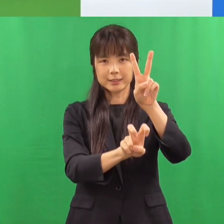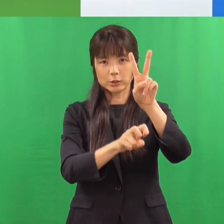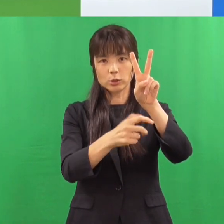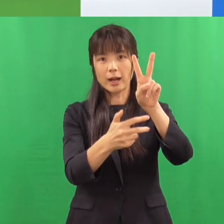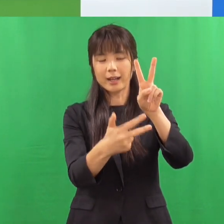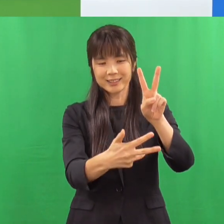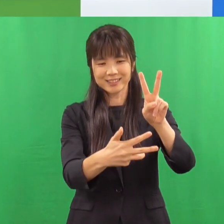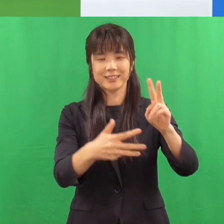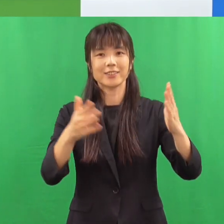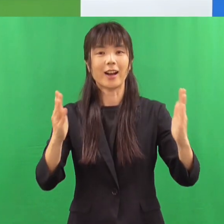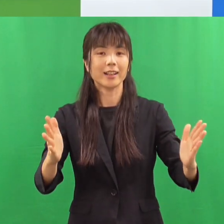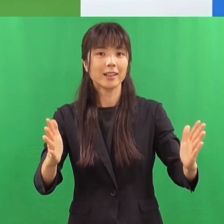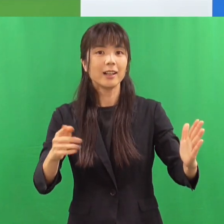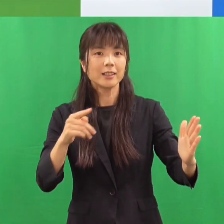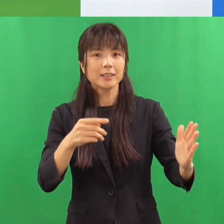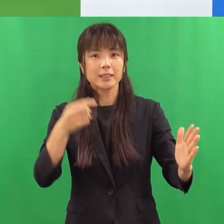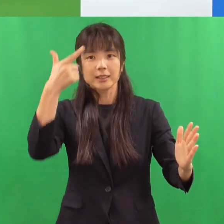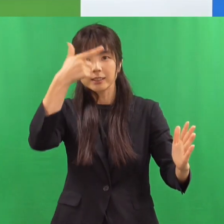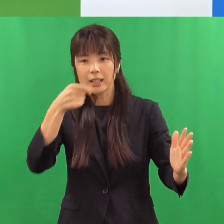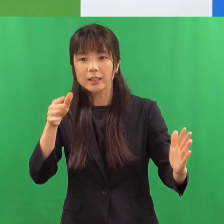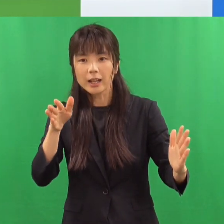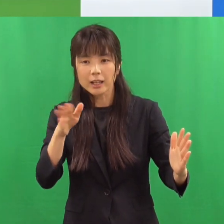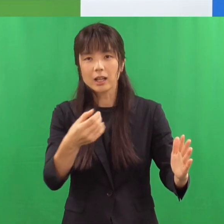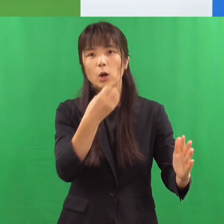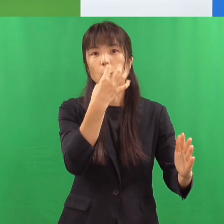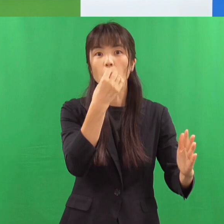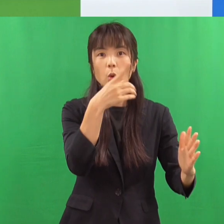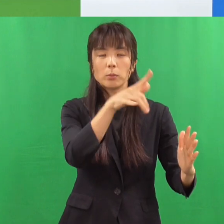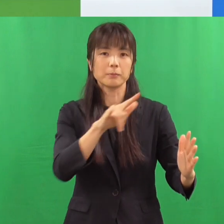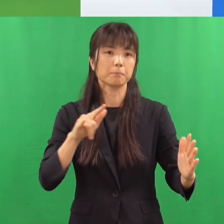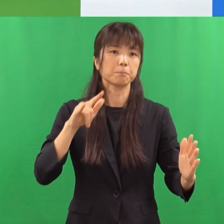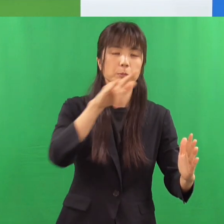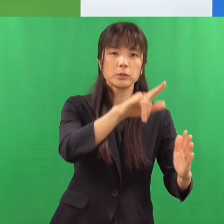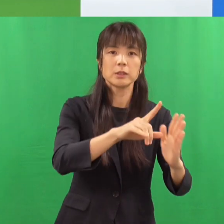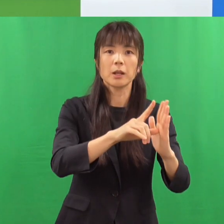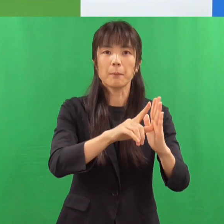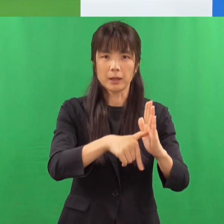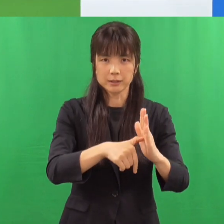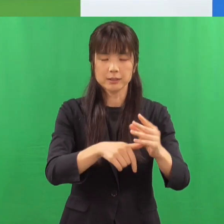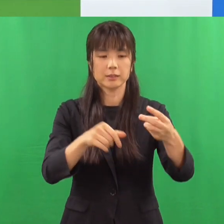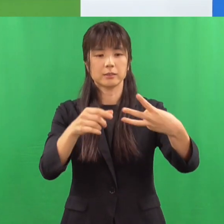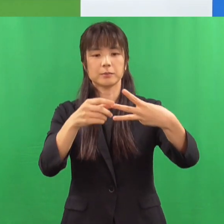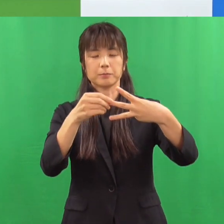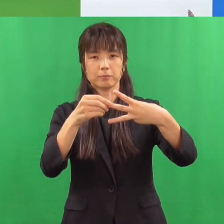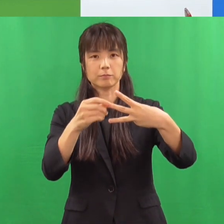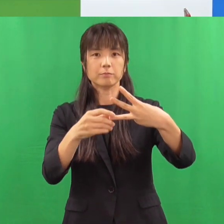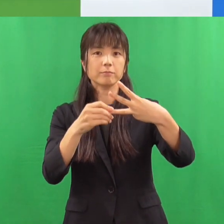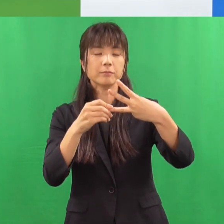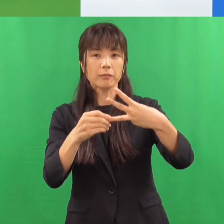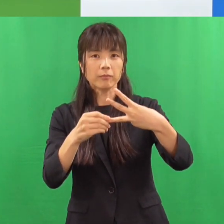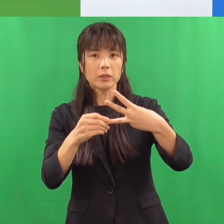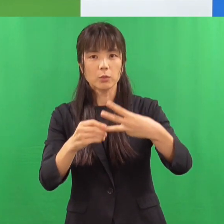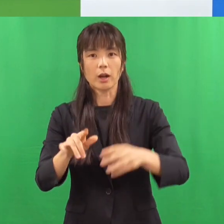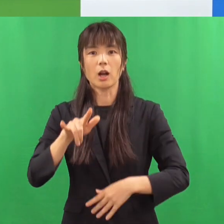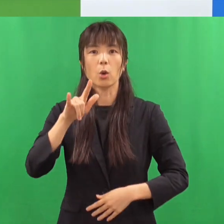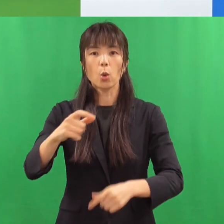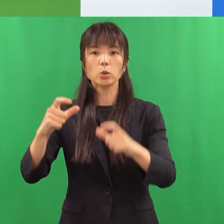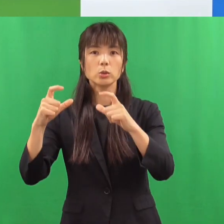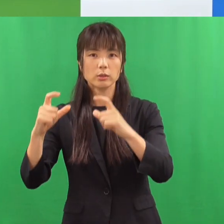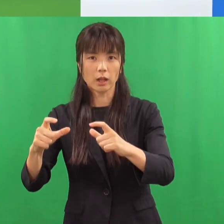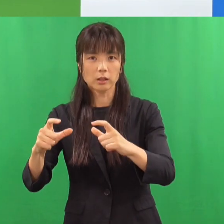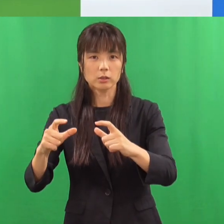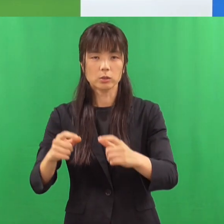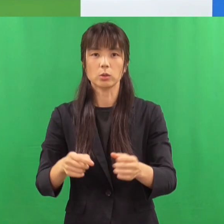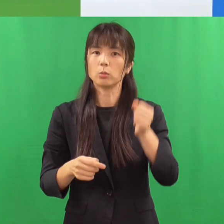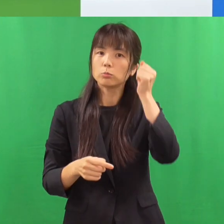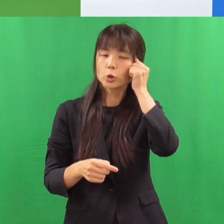った方となります。宿泊代も入れて5万円ということですね。飛行機代プラス、宿泊代入れて5万円以上